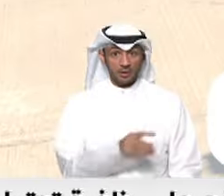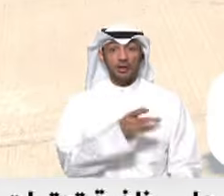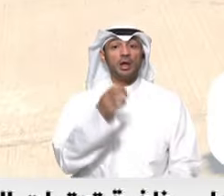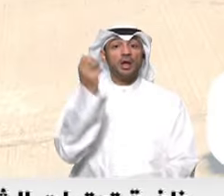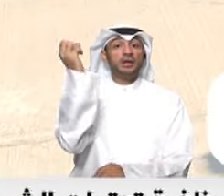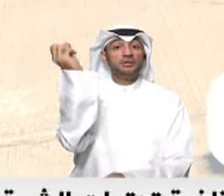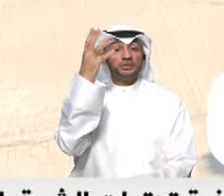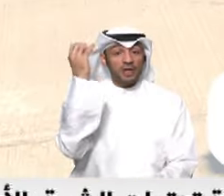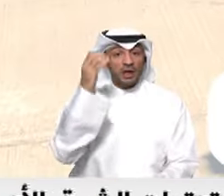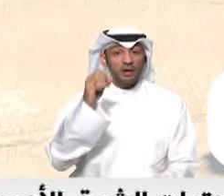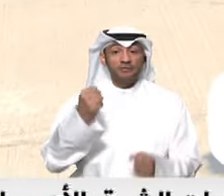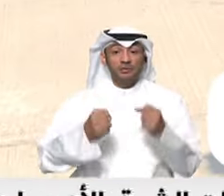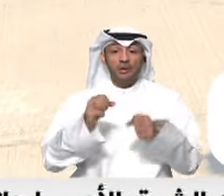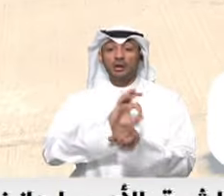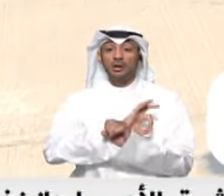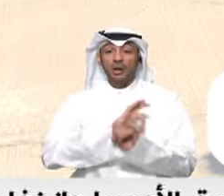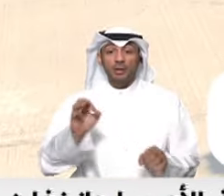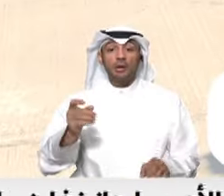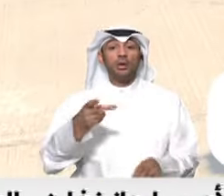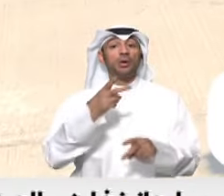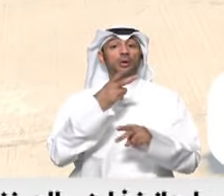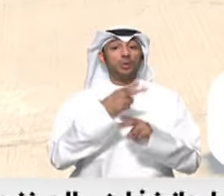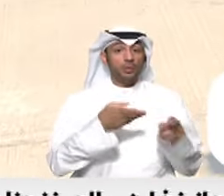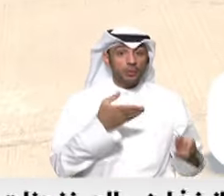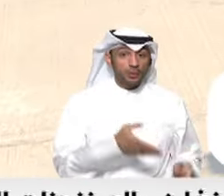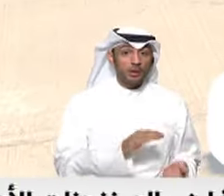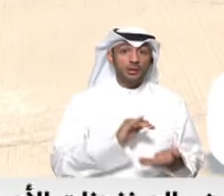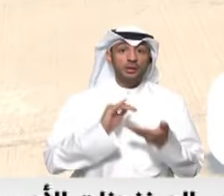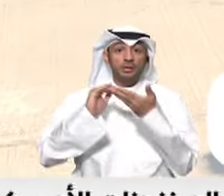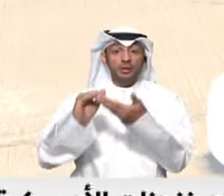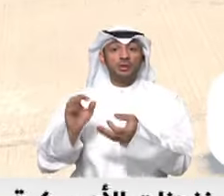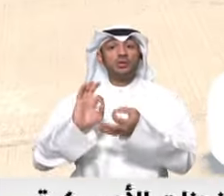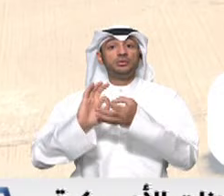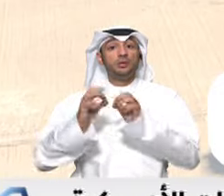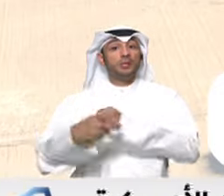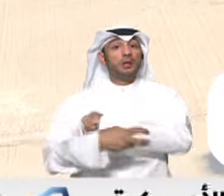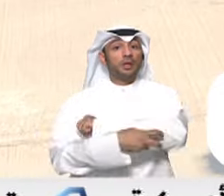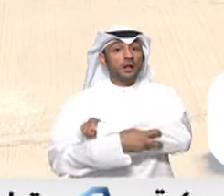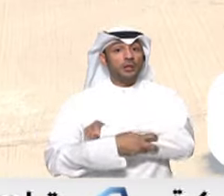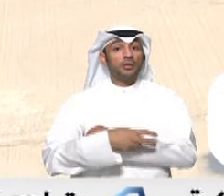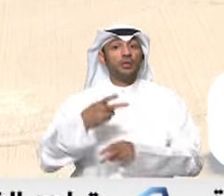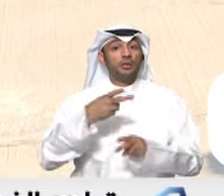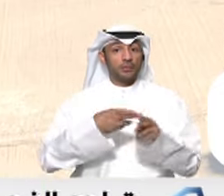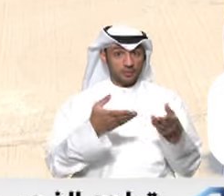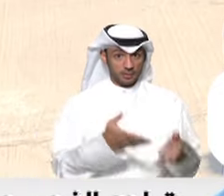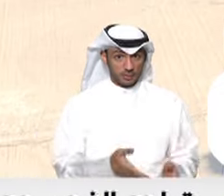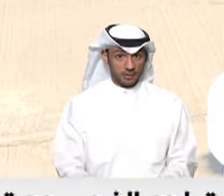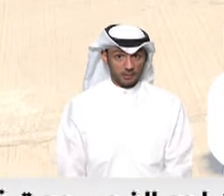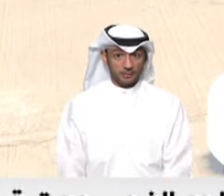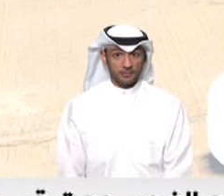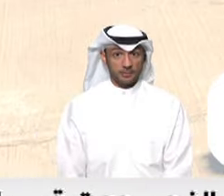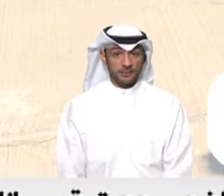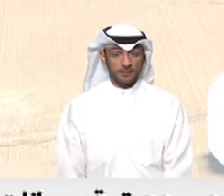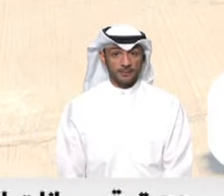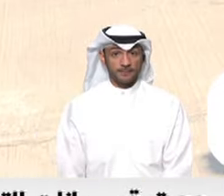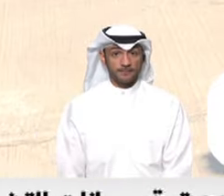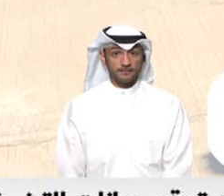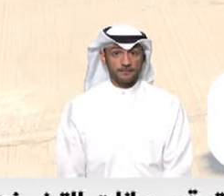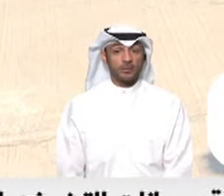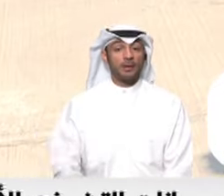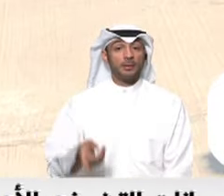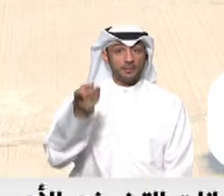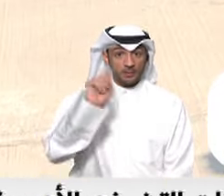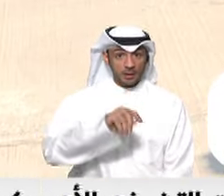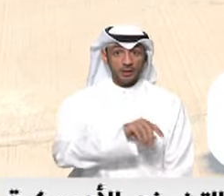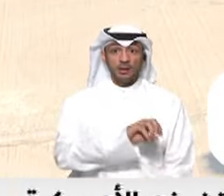الإسعاف من دولة الكويت ومن جمعية طلال العمر الكويتي ومن جمعيات الإغاثة في دولة الكويت. بالإضافة إلى ذلك تم